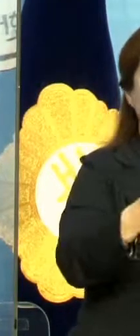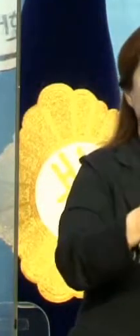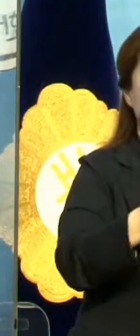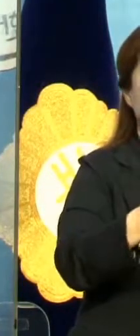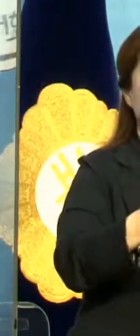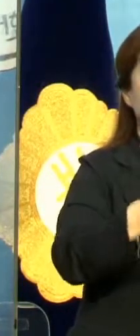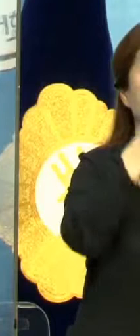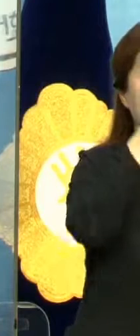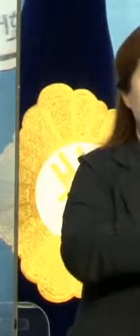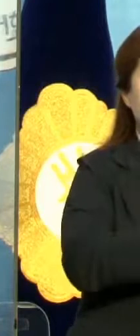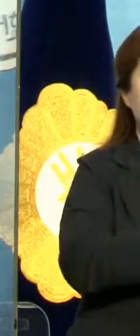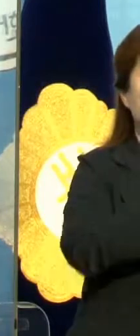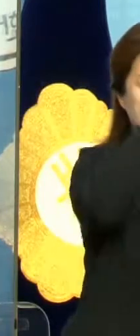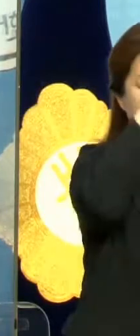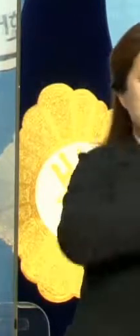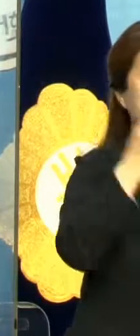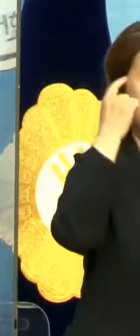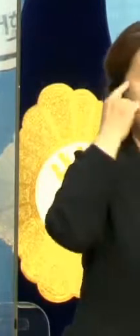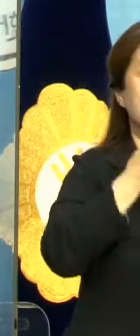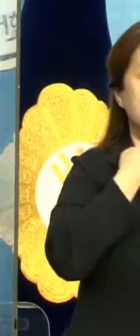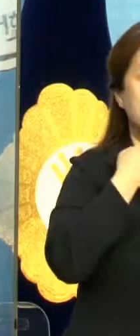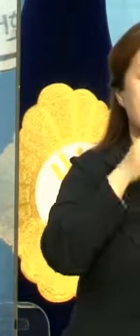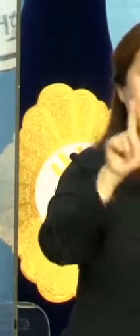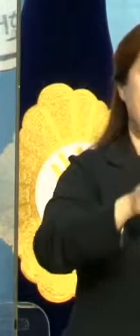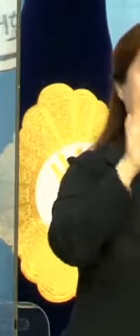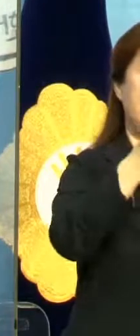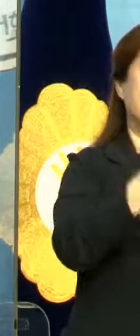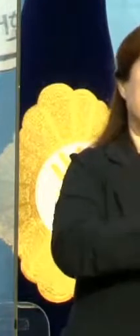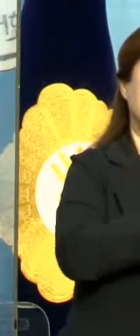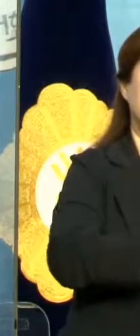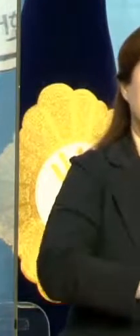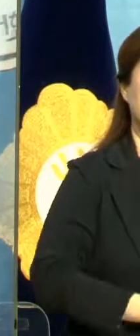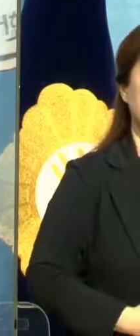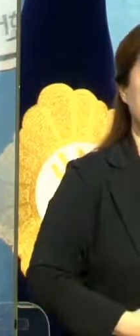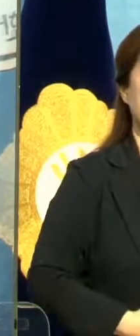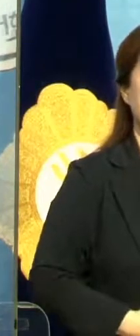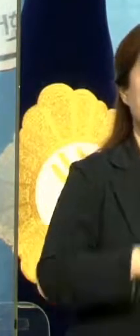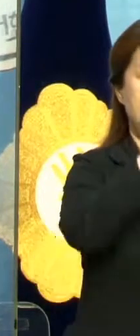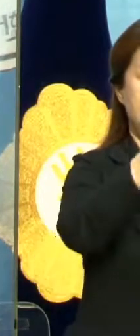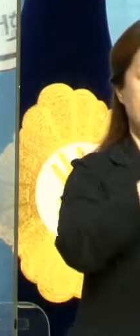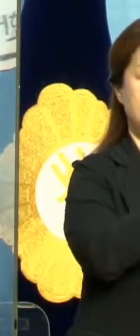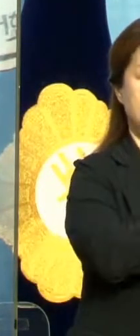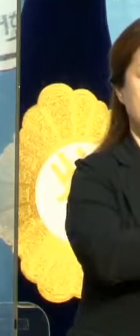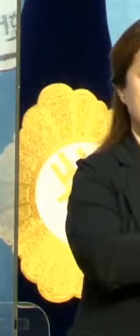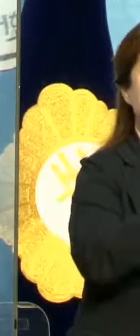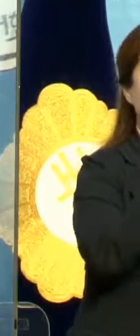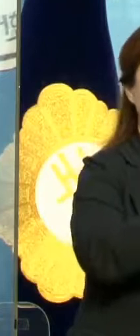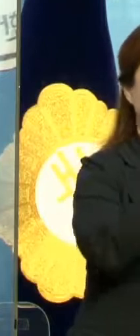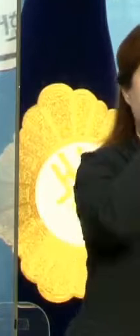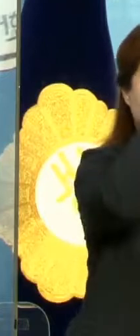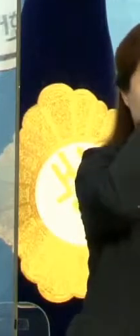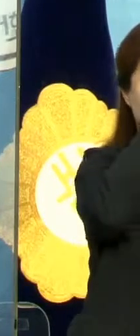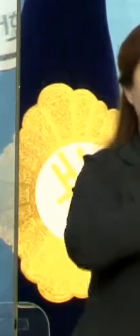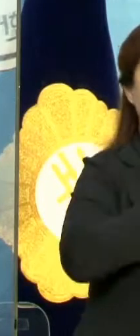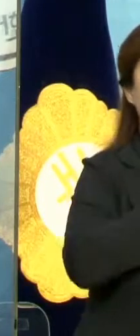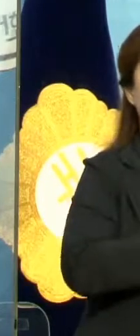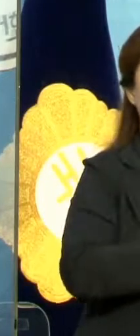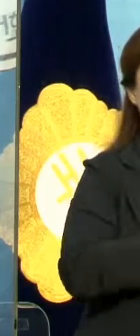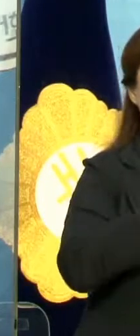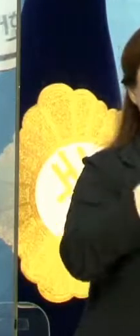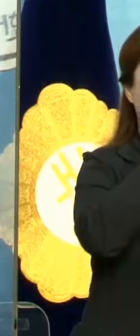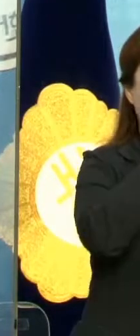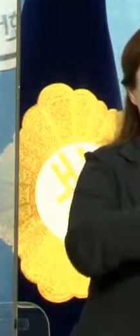드리지 않았다는 점이 개탄스럽다 입니다 박 큰 회원도 헌법을 준수하고 국가의